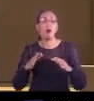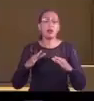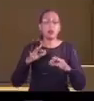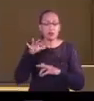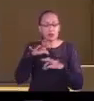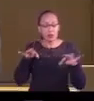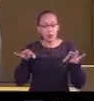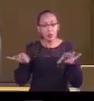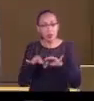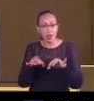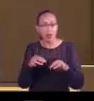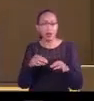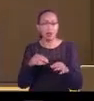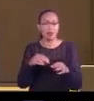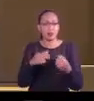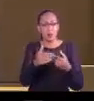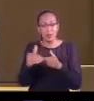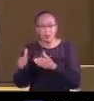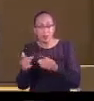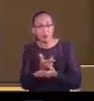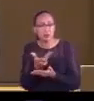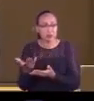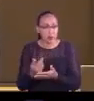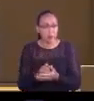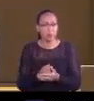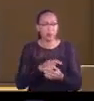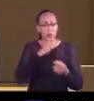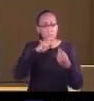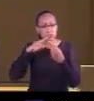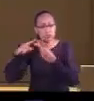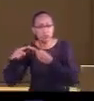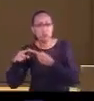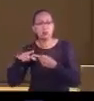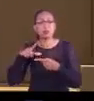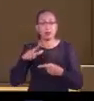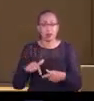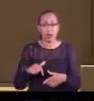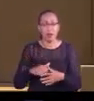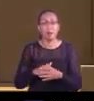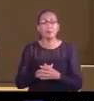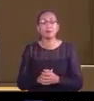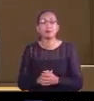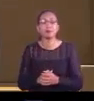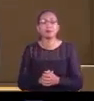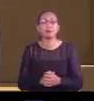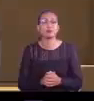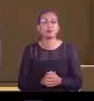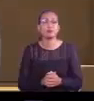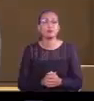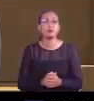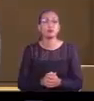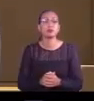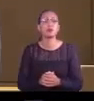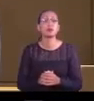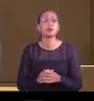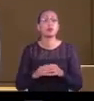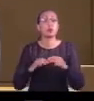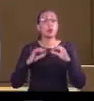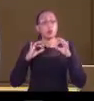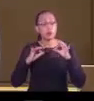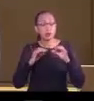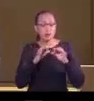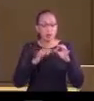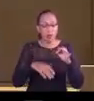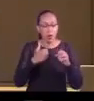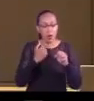dans les divers domaines, avec des objectifs qui avaient été établis après toutes ces études. Et selon nous, le bilan chaque année,